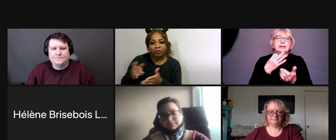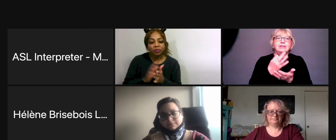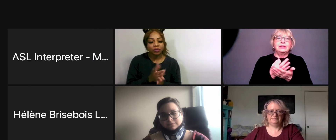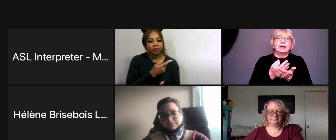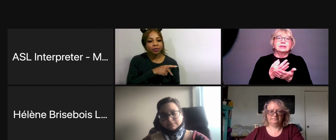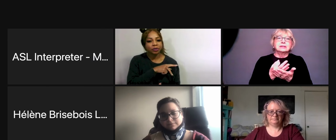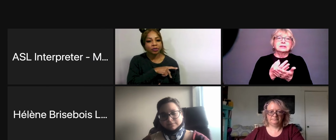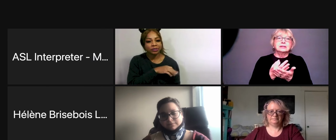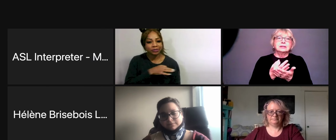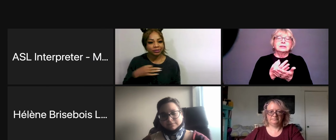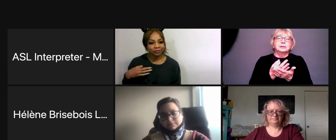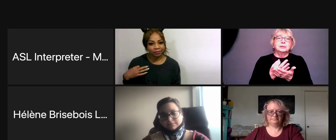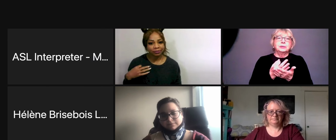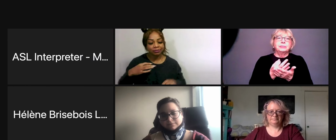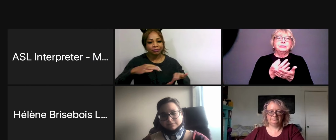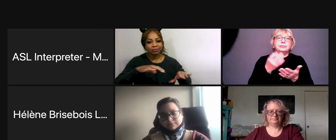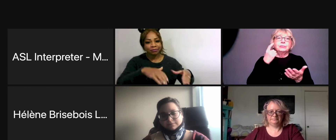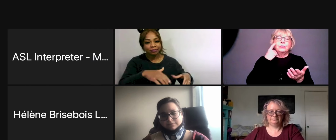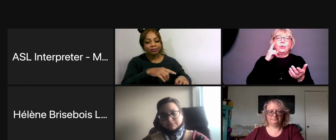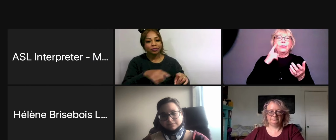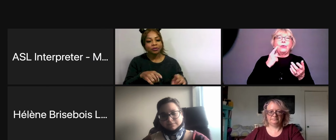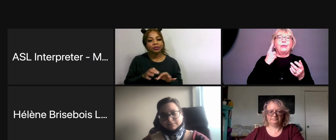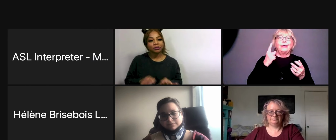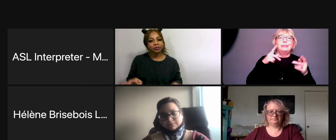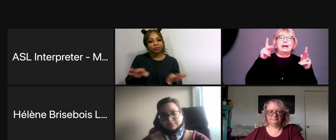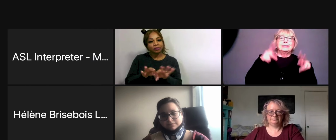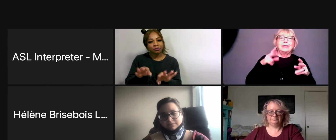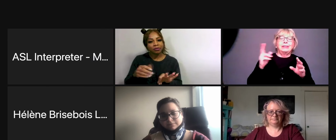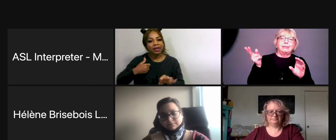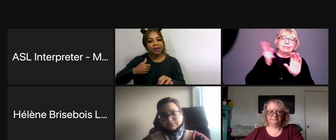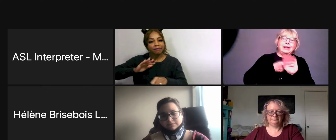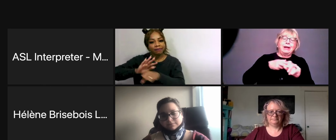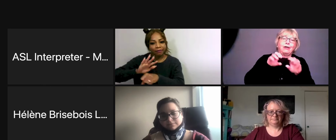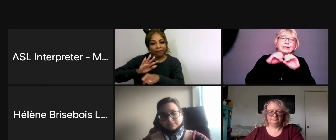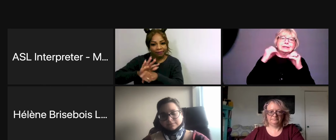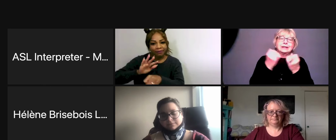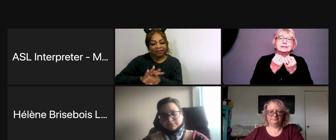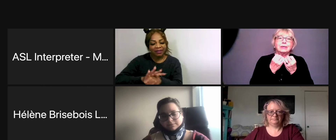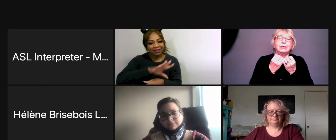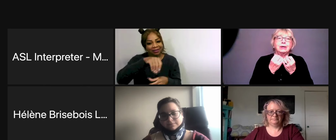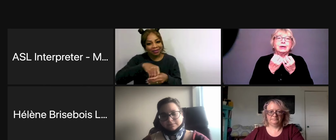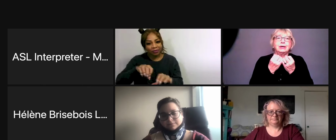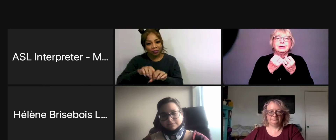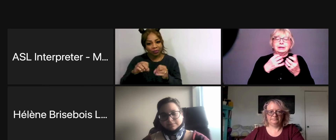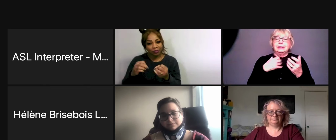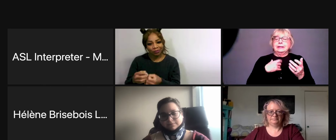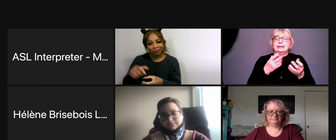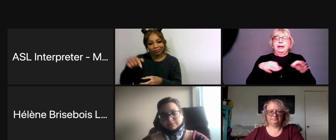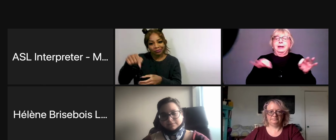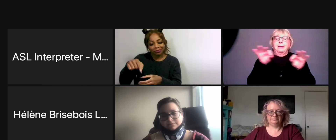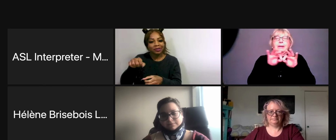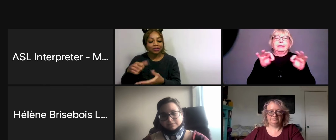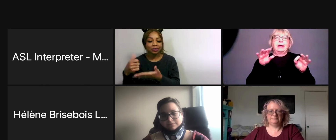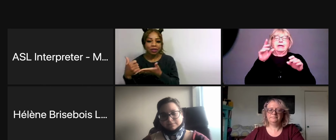pour une personne qui rentre dans l'organisation donc c'est important d'avoir des